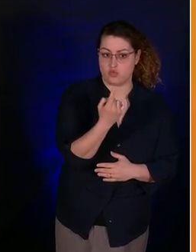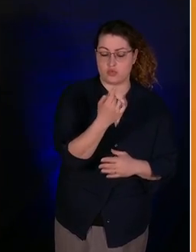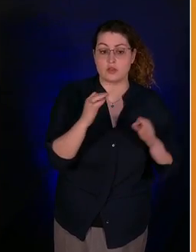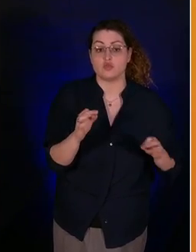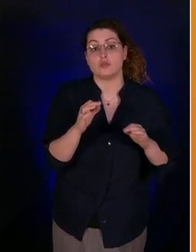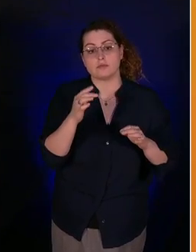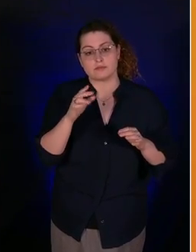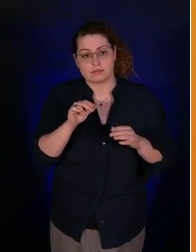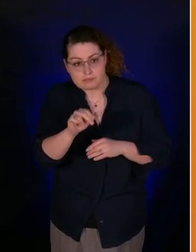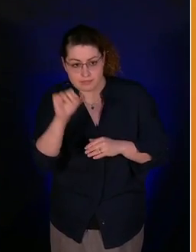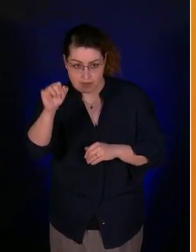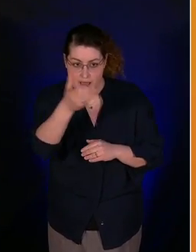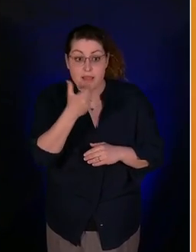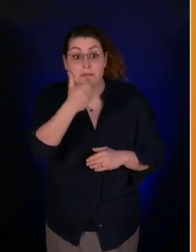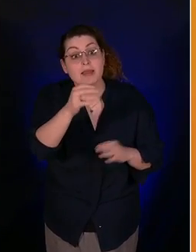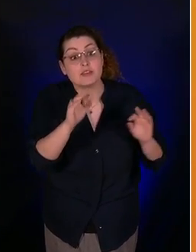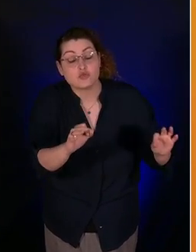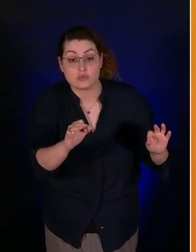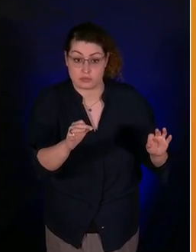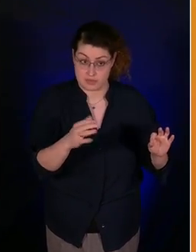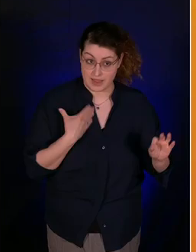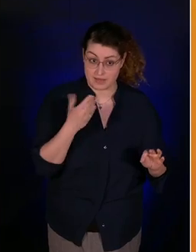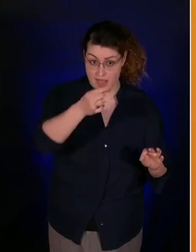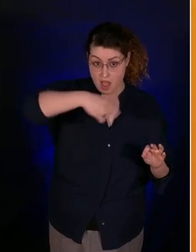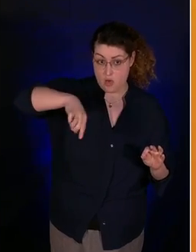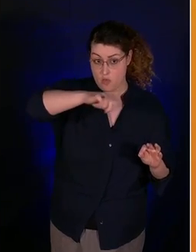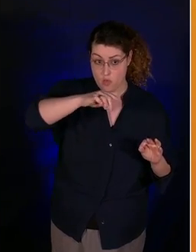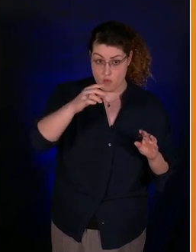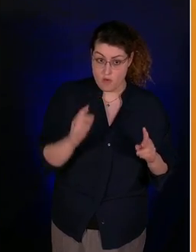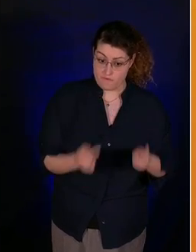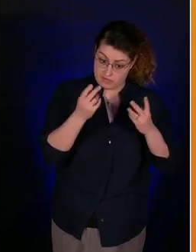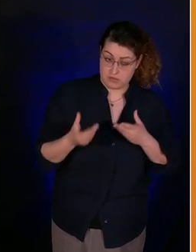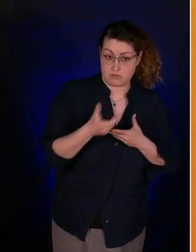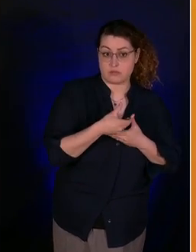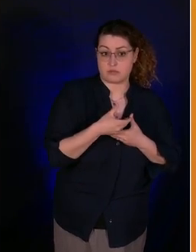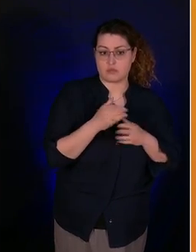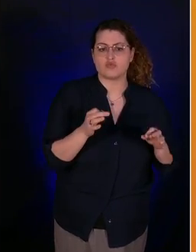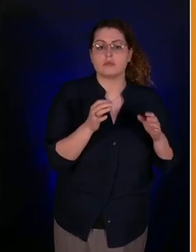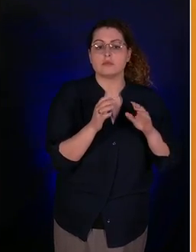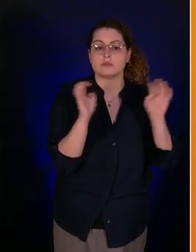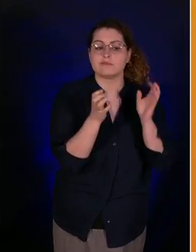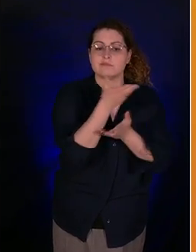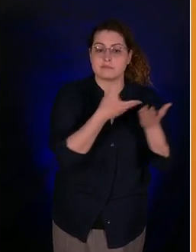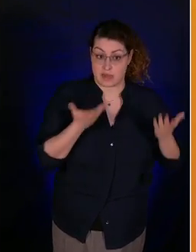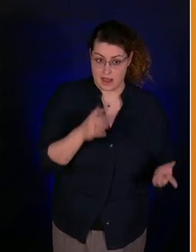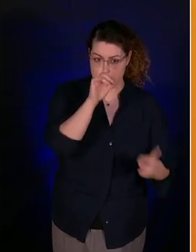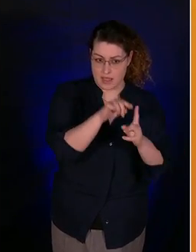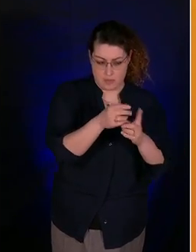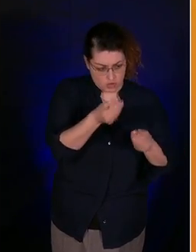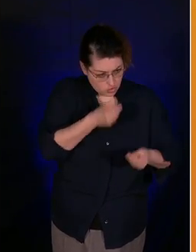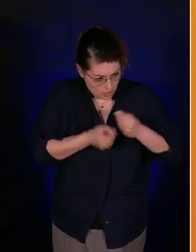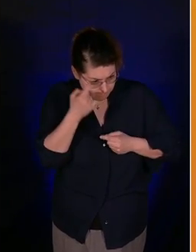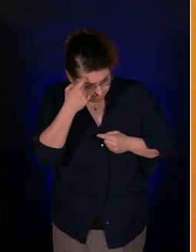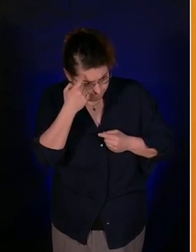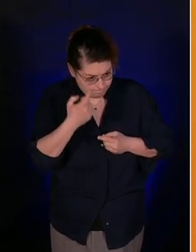de remercier chaleureusement font vivre concrètement le thème de cette table ronde et donnent des éléments pour réfléchir.